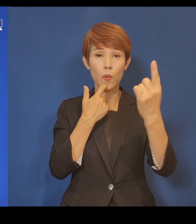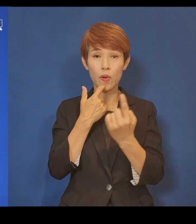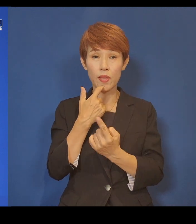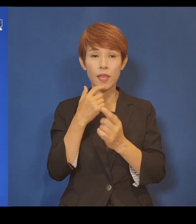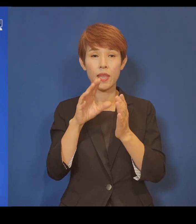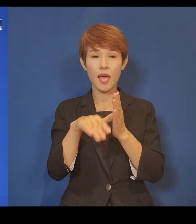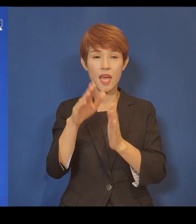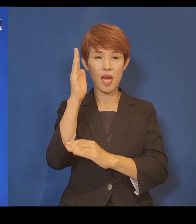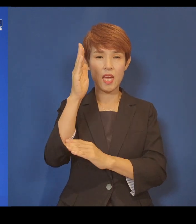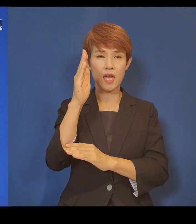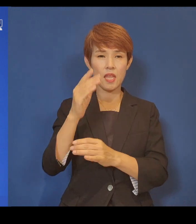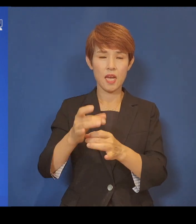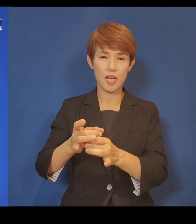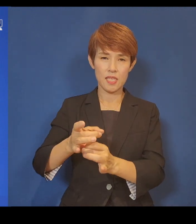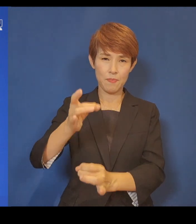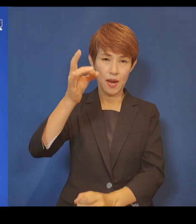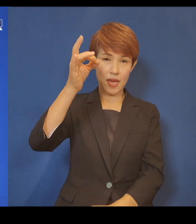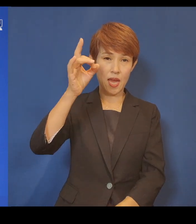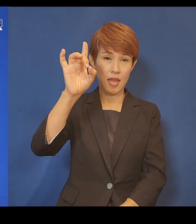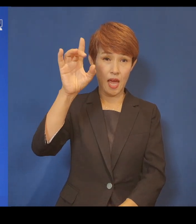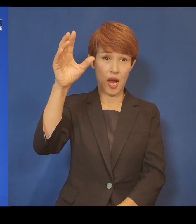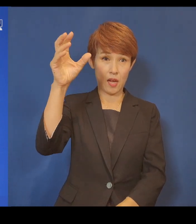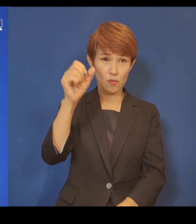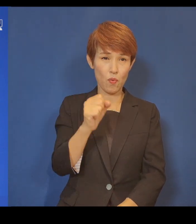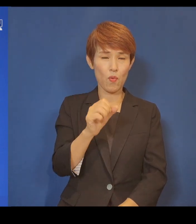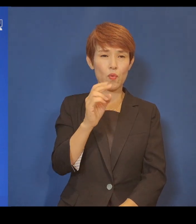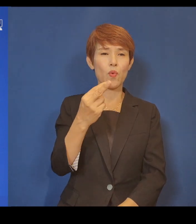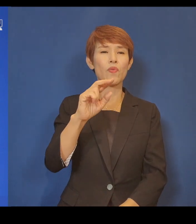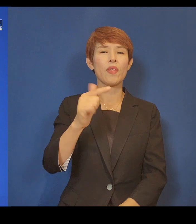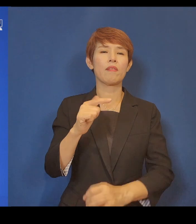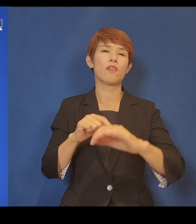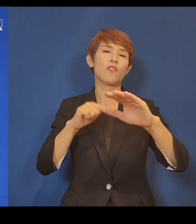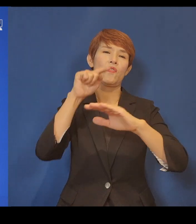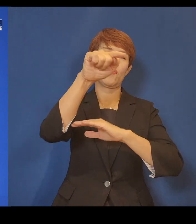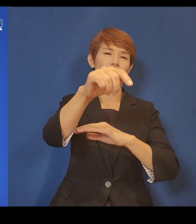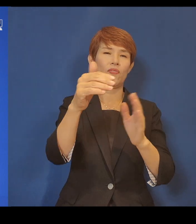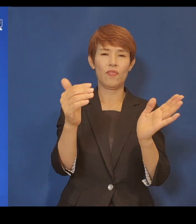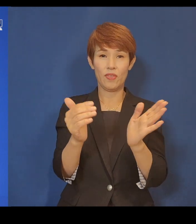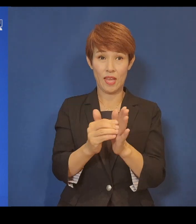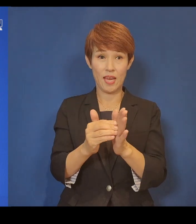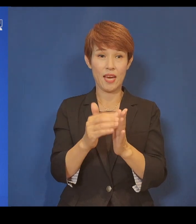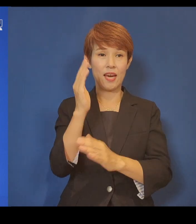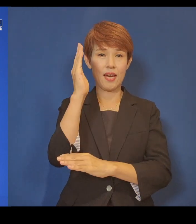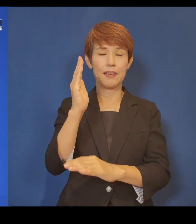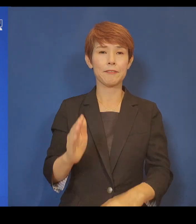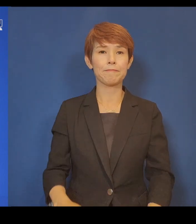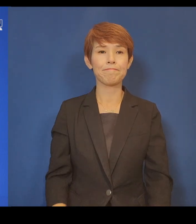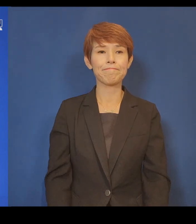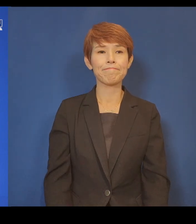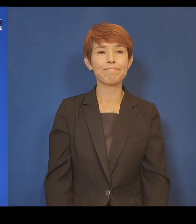고백을 보면 내가 이 지팡이 하나를 가지고 요단을 건넜나이다 이야기하거든요.